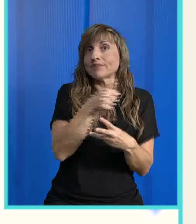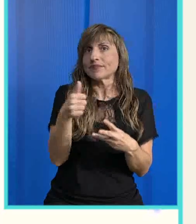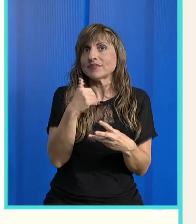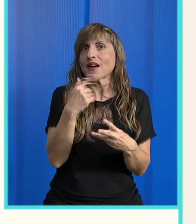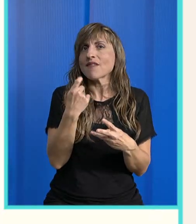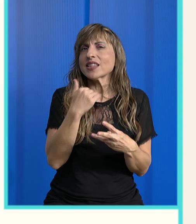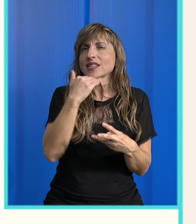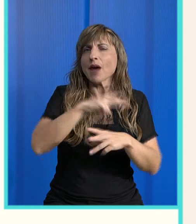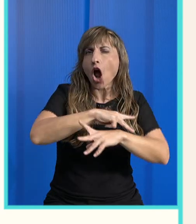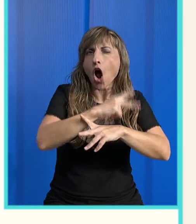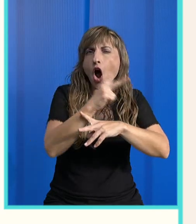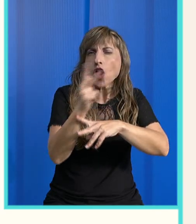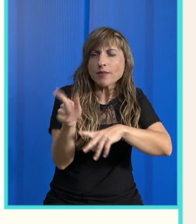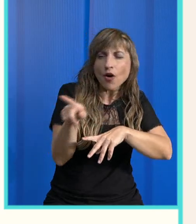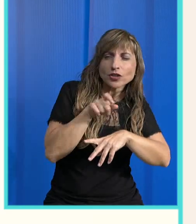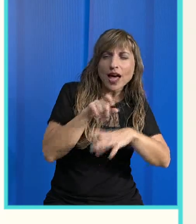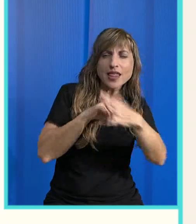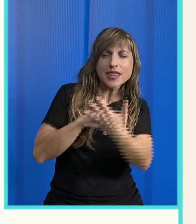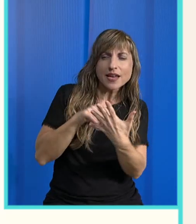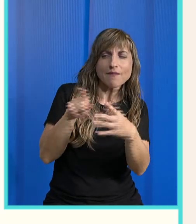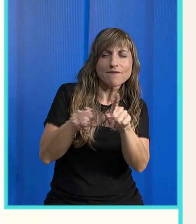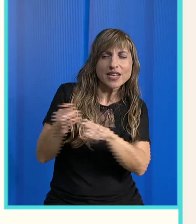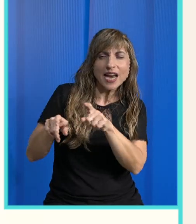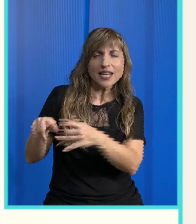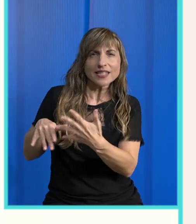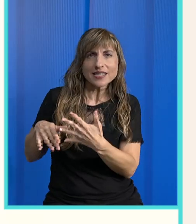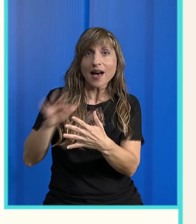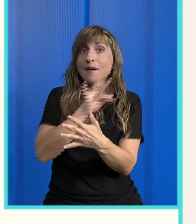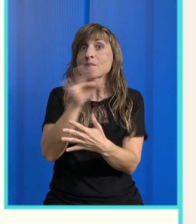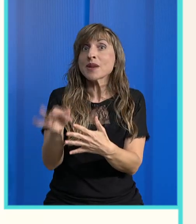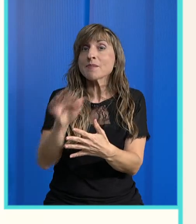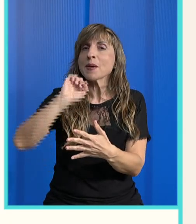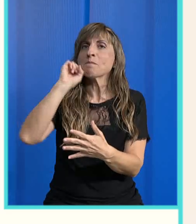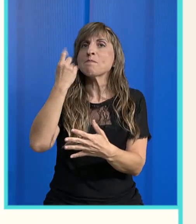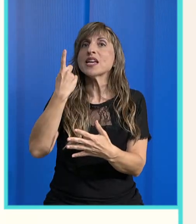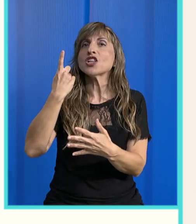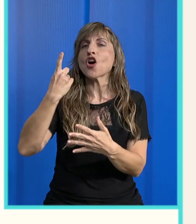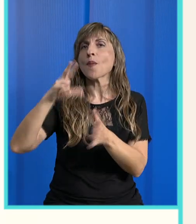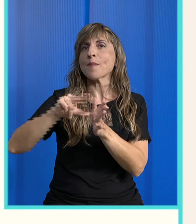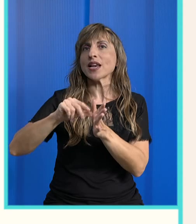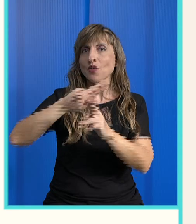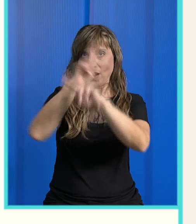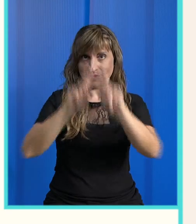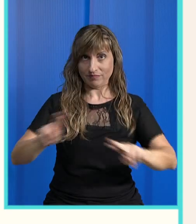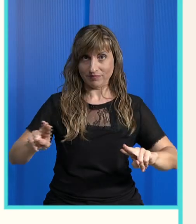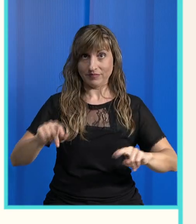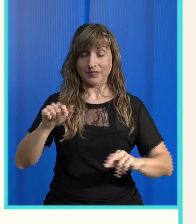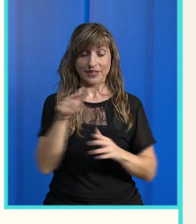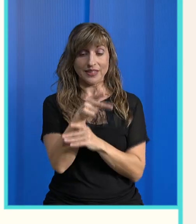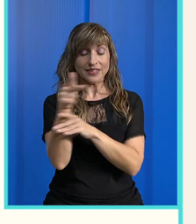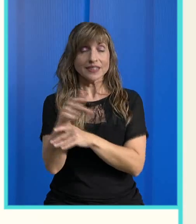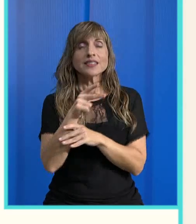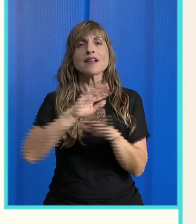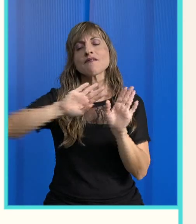Hollywood l'inclou entre les cinc finalistes el Premi a la millor pel·lícula internacional. El film se situa a finals dels anys 90